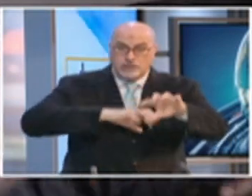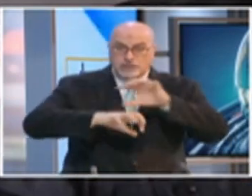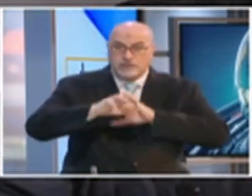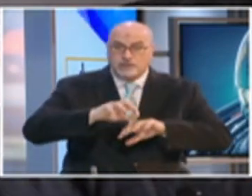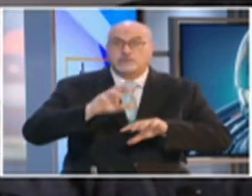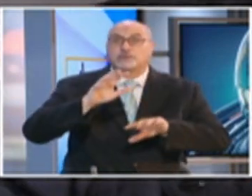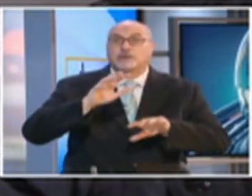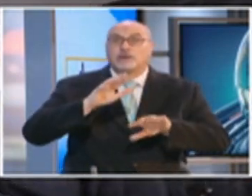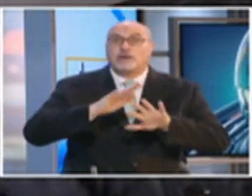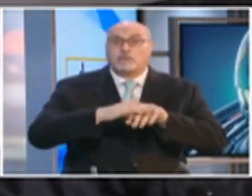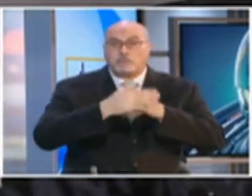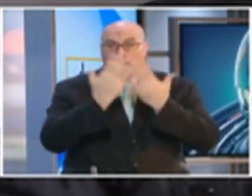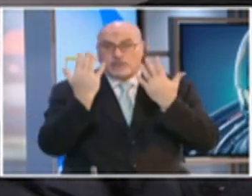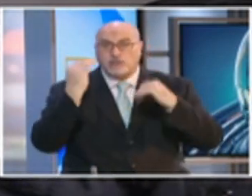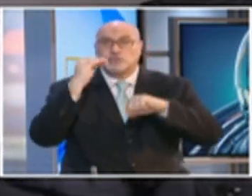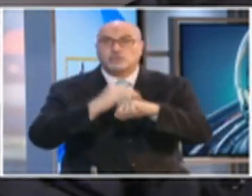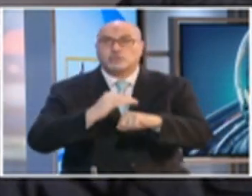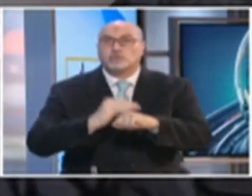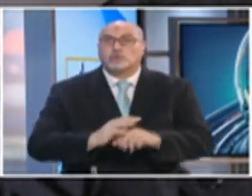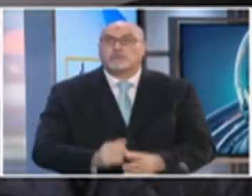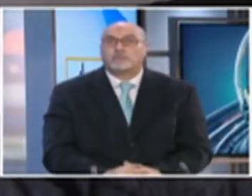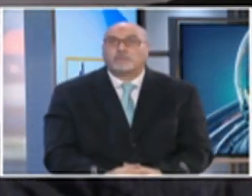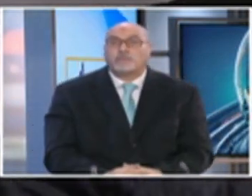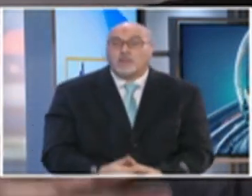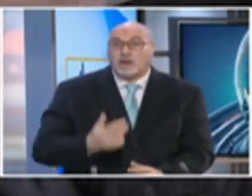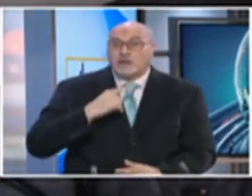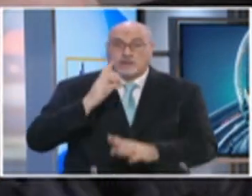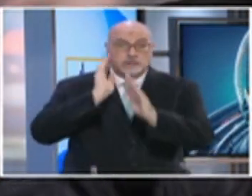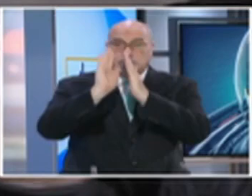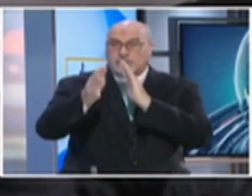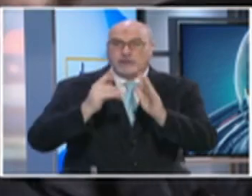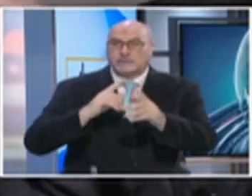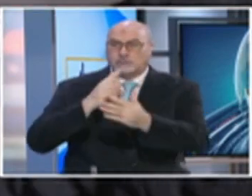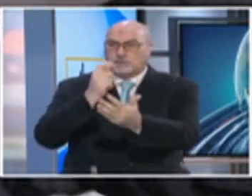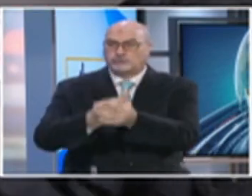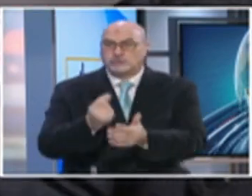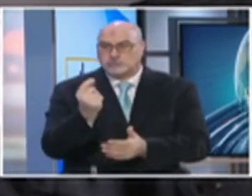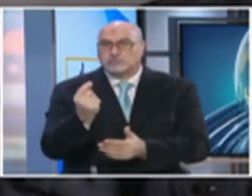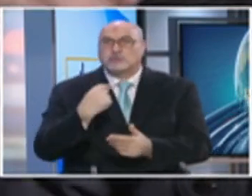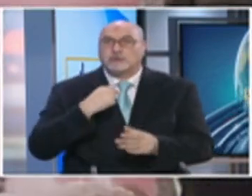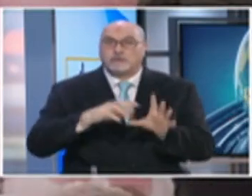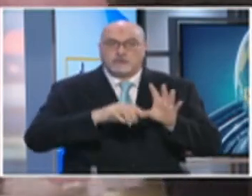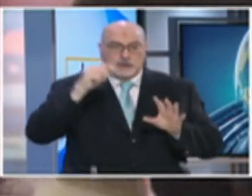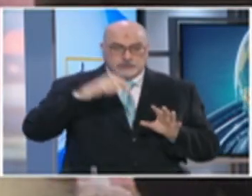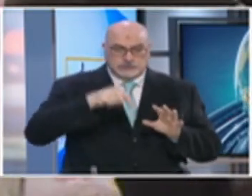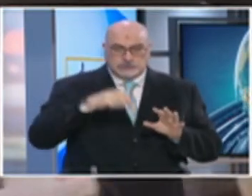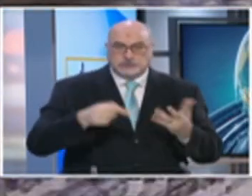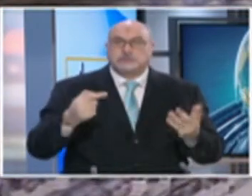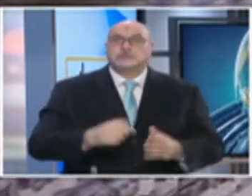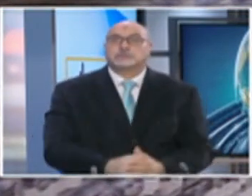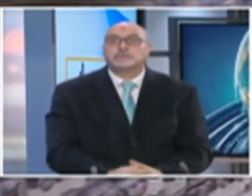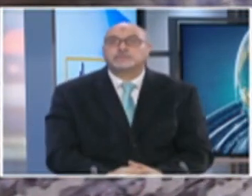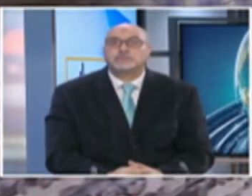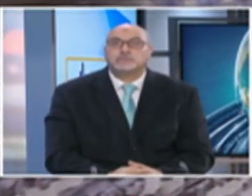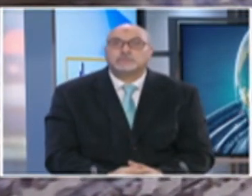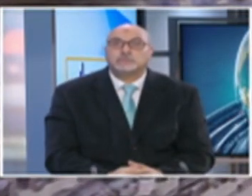طبيعيه نجيبوها من عند لو سيسيالاس تاع الدوله. القمح يصنع هنا ويحول هنا. فالهدف